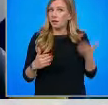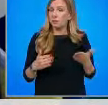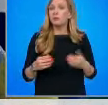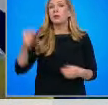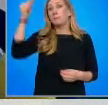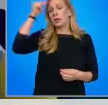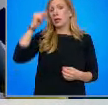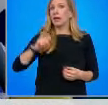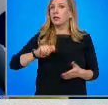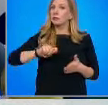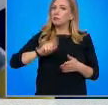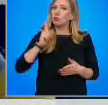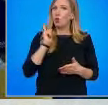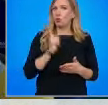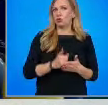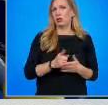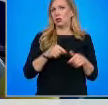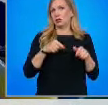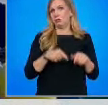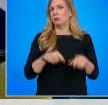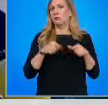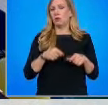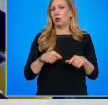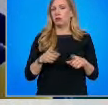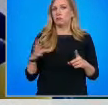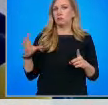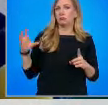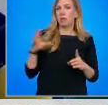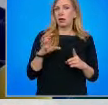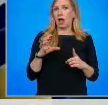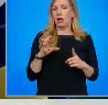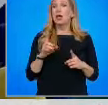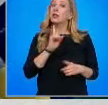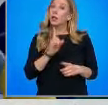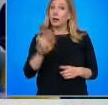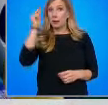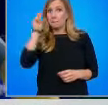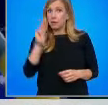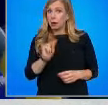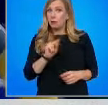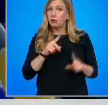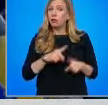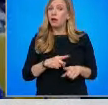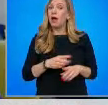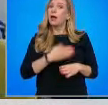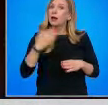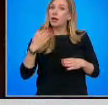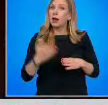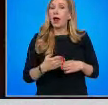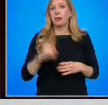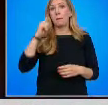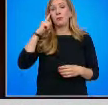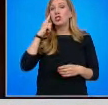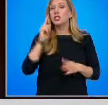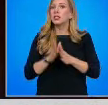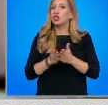България остро осъжда този акт. Освен това, нека да припомним, че това е трайна позиция на държавите членки. По